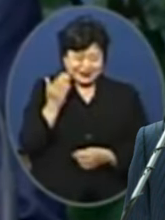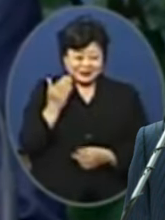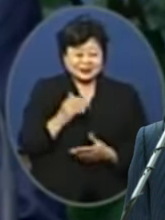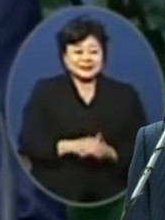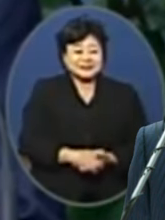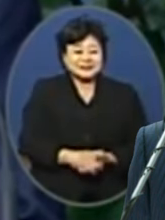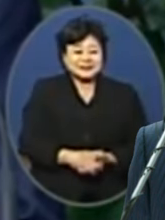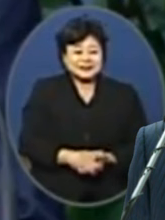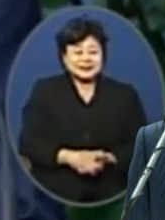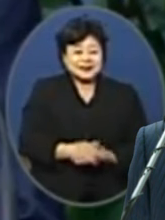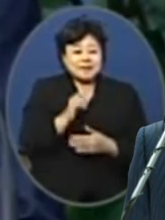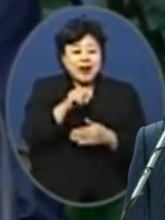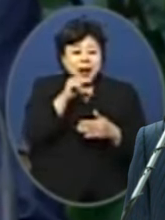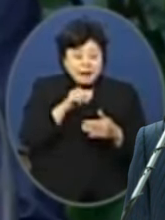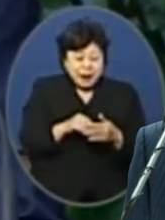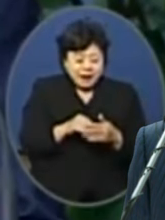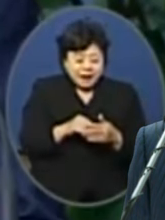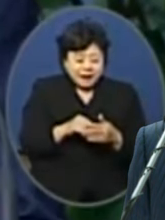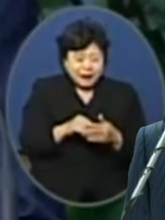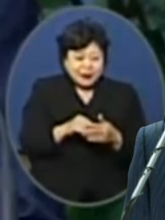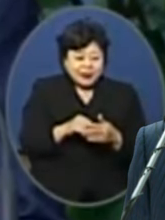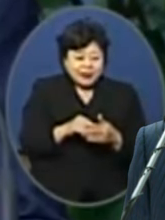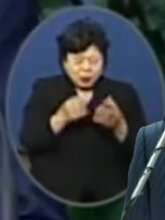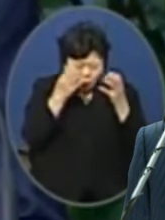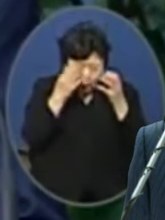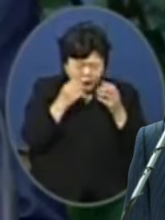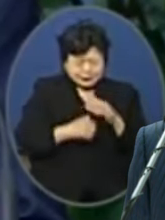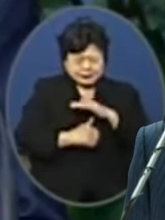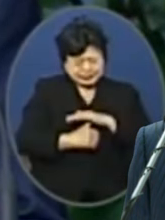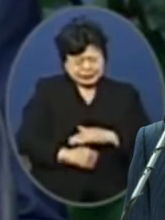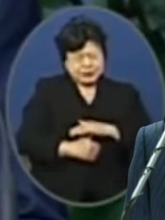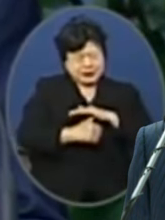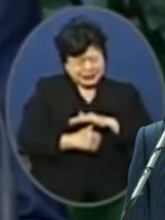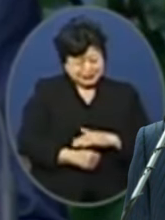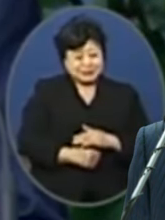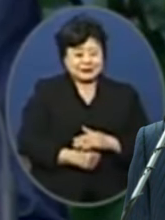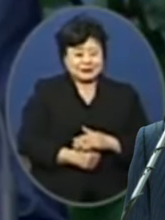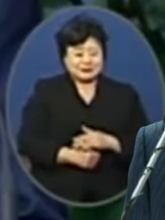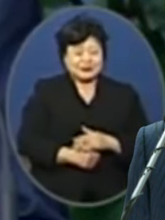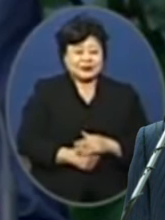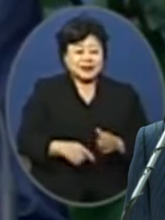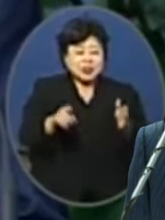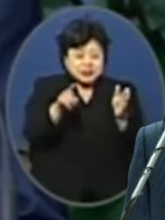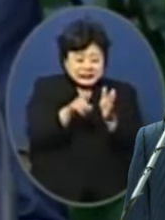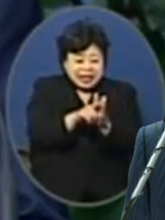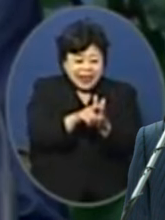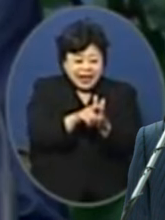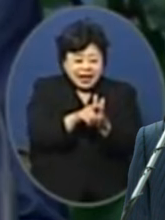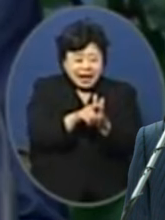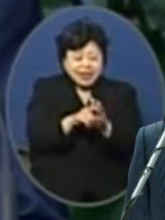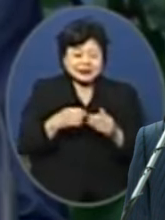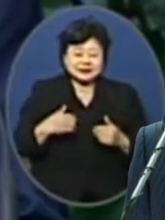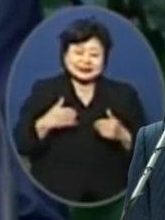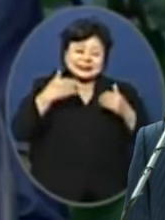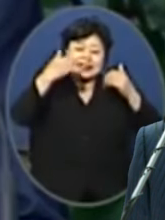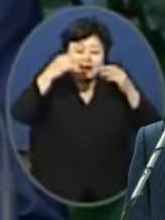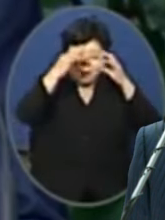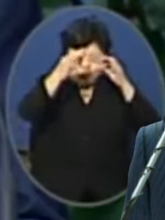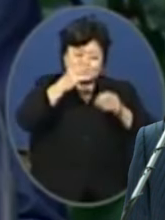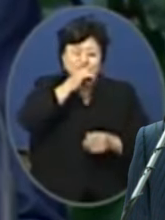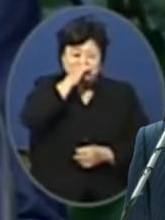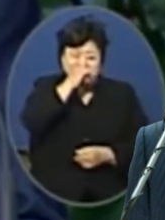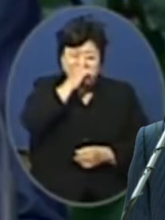아멘 마음에 우리가 고난을 참는다는 것은 신앙이 만침 자한 것을 볼 수 있는